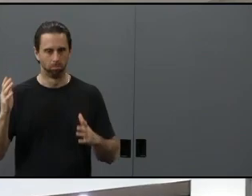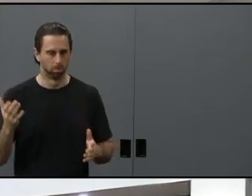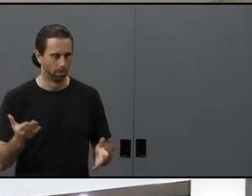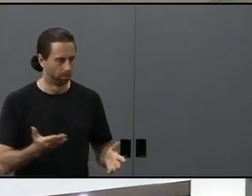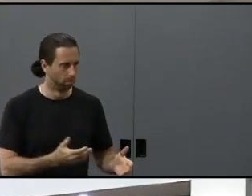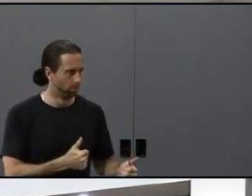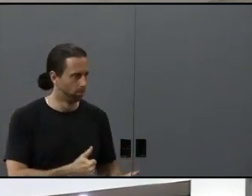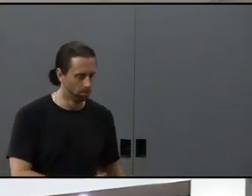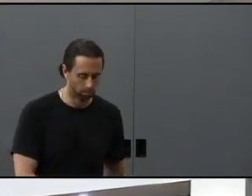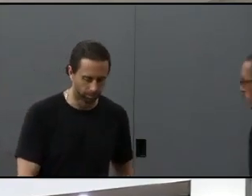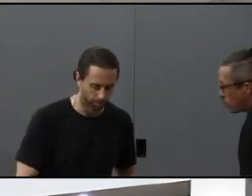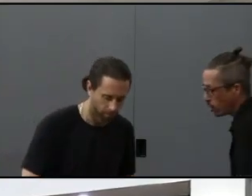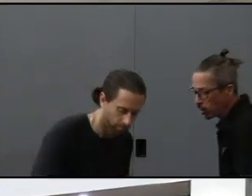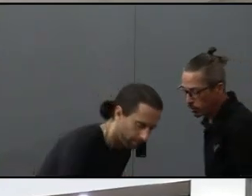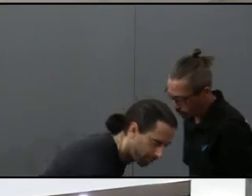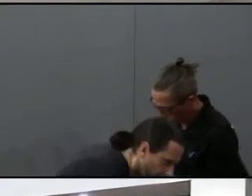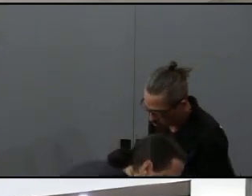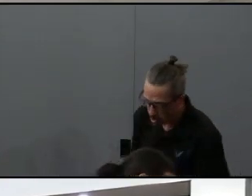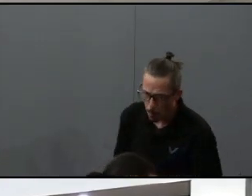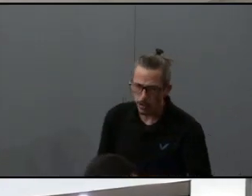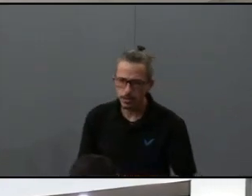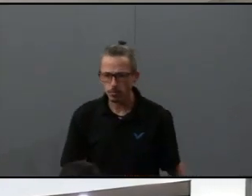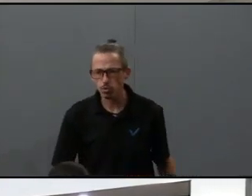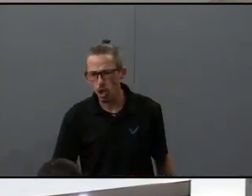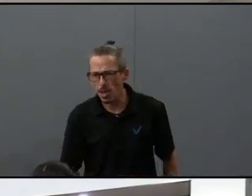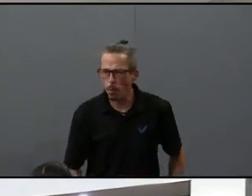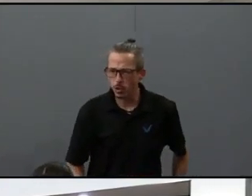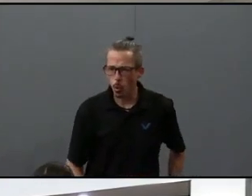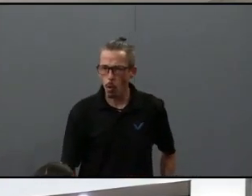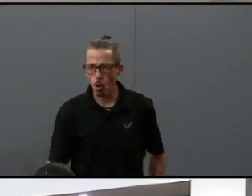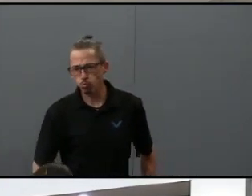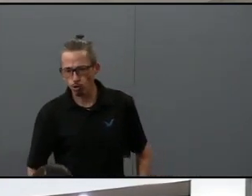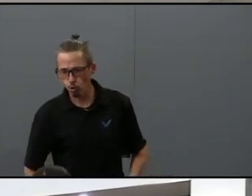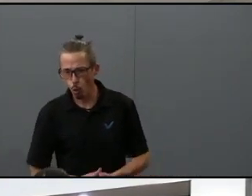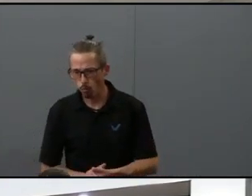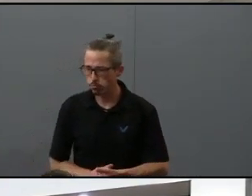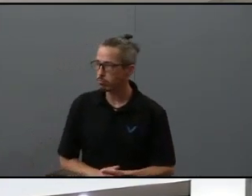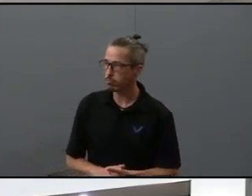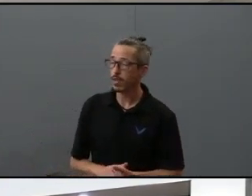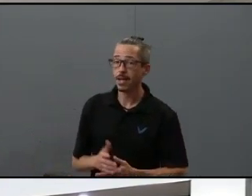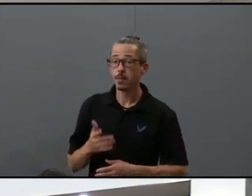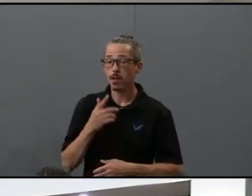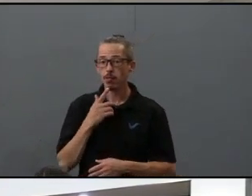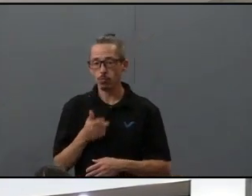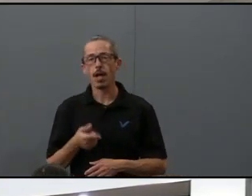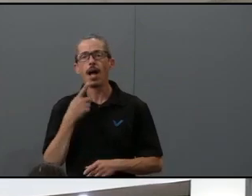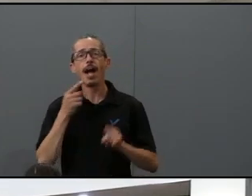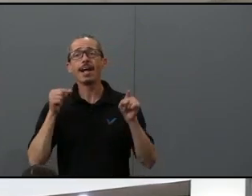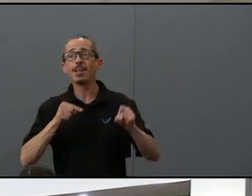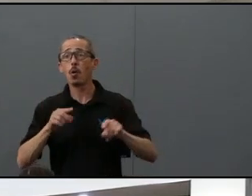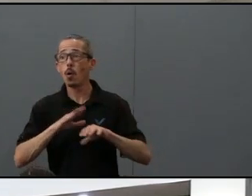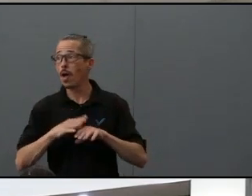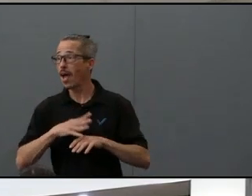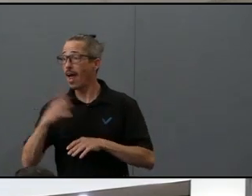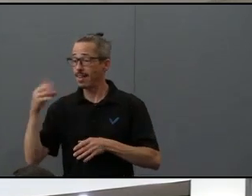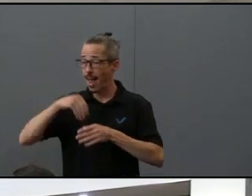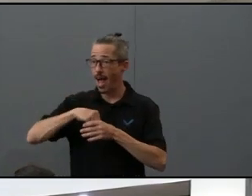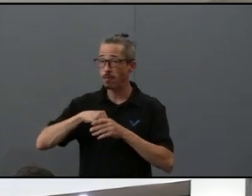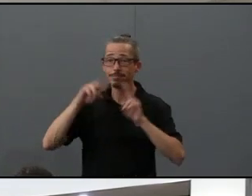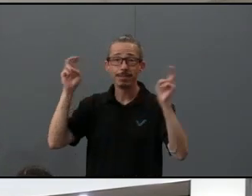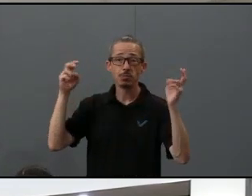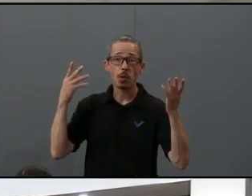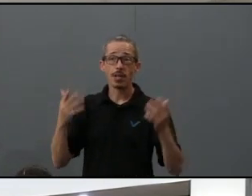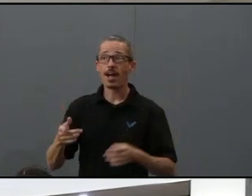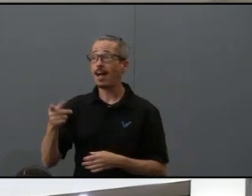c'est extraordinaire je laisserai peut-être notre notre agriculteur INH si je peux permettre l'anglicisme